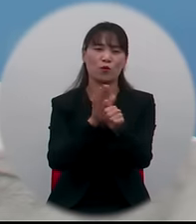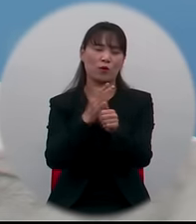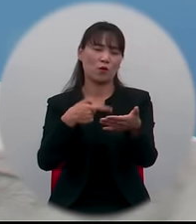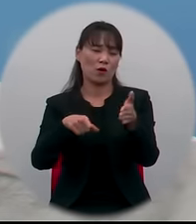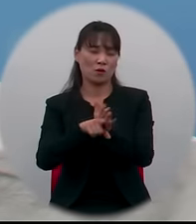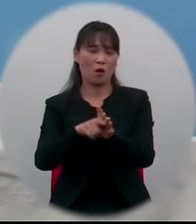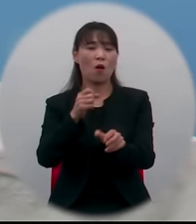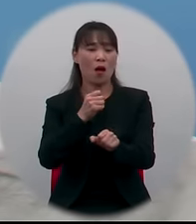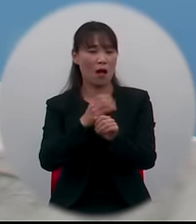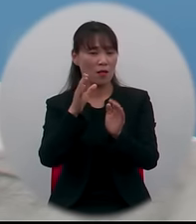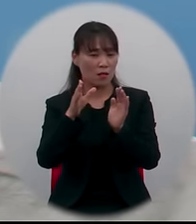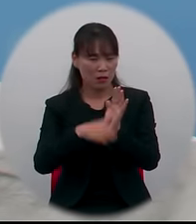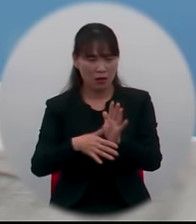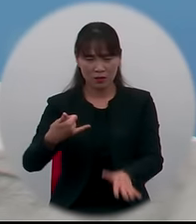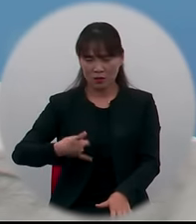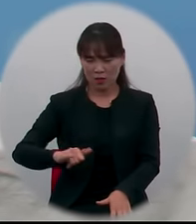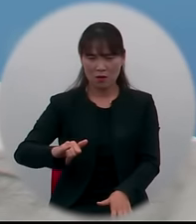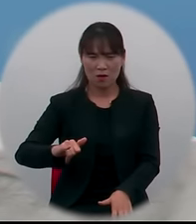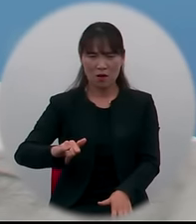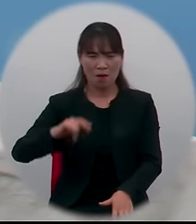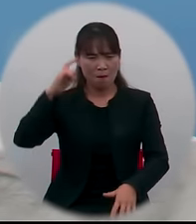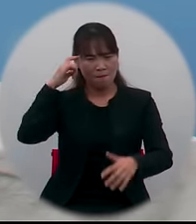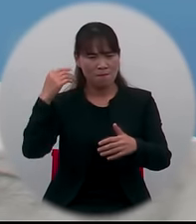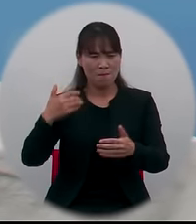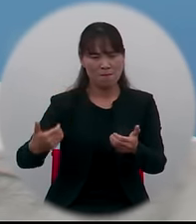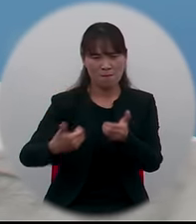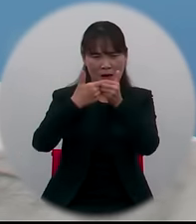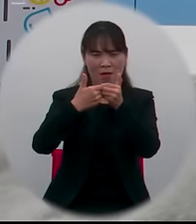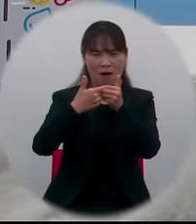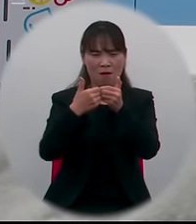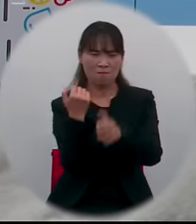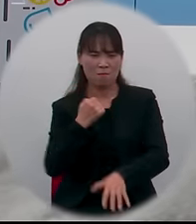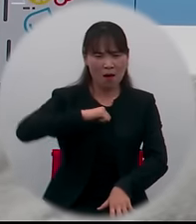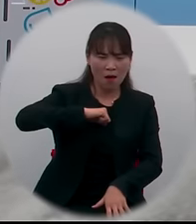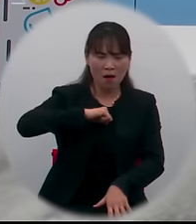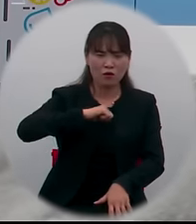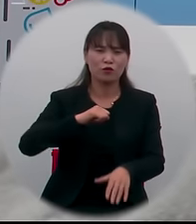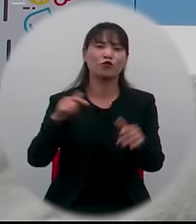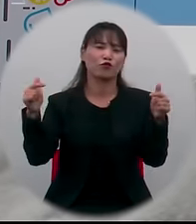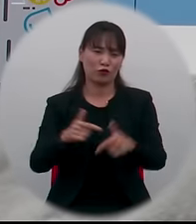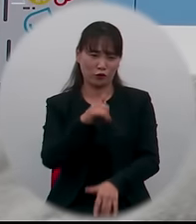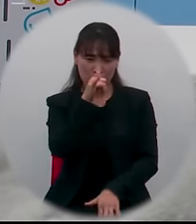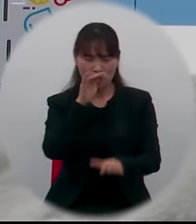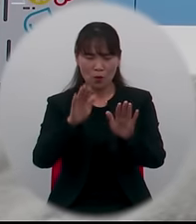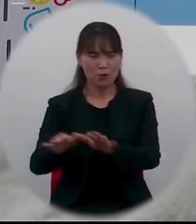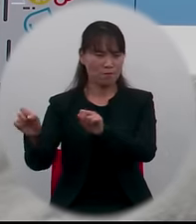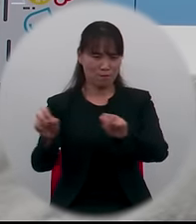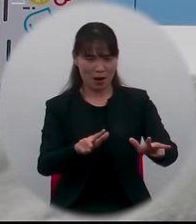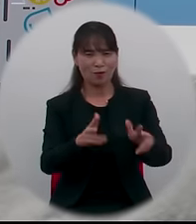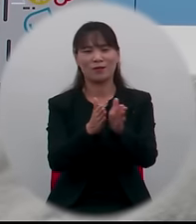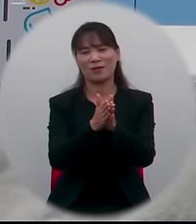위해서라고 할 때이 긍정적 화법이 아이들의 반항 이러한 좀 반발감을 최소화시킬 수 있다라는 것을 꼭